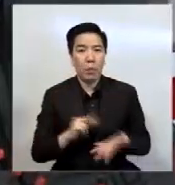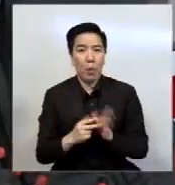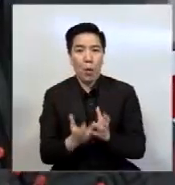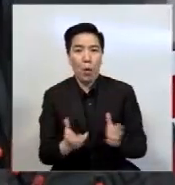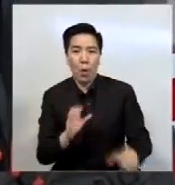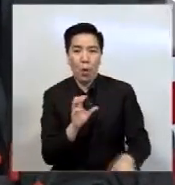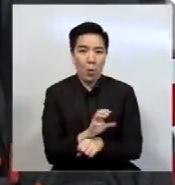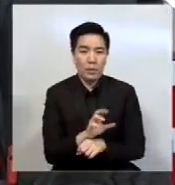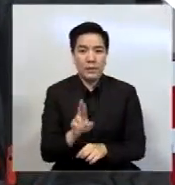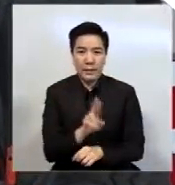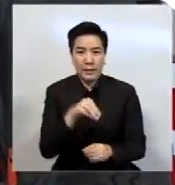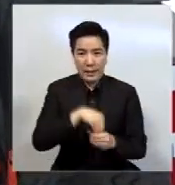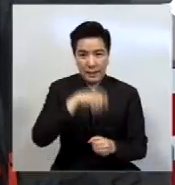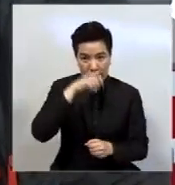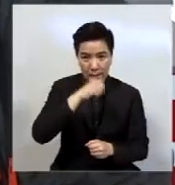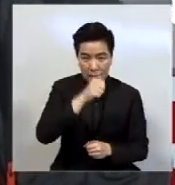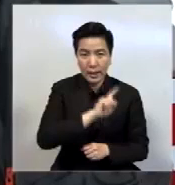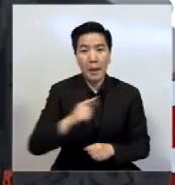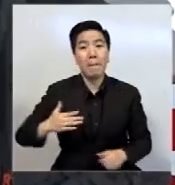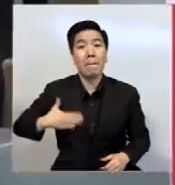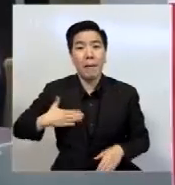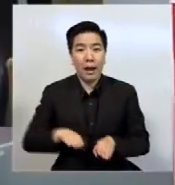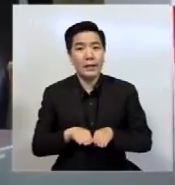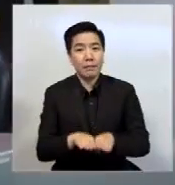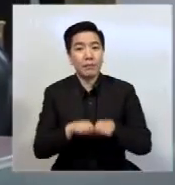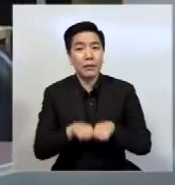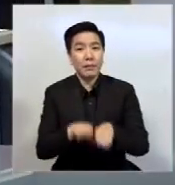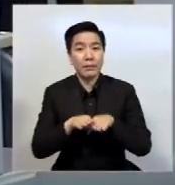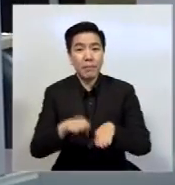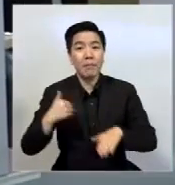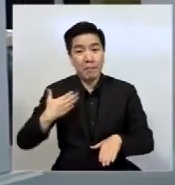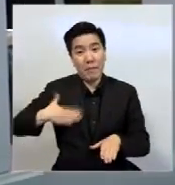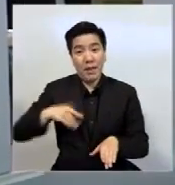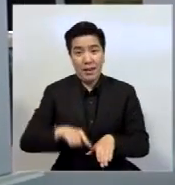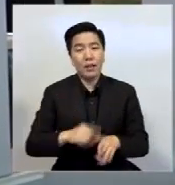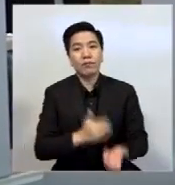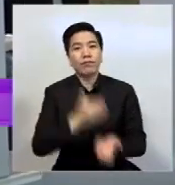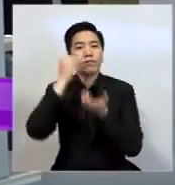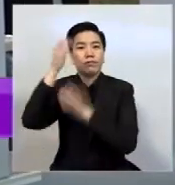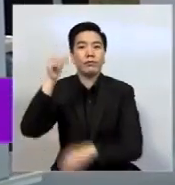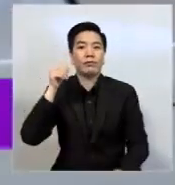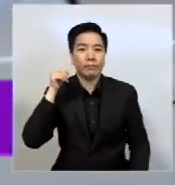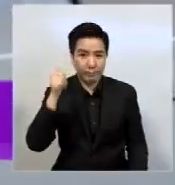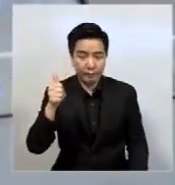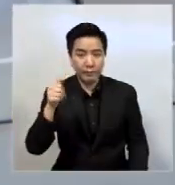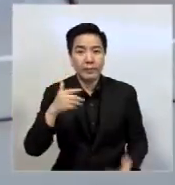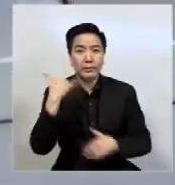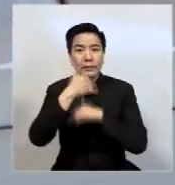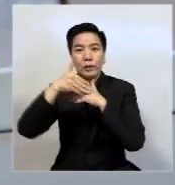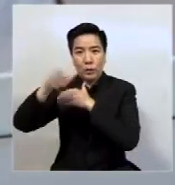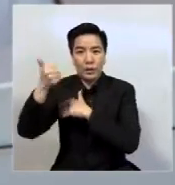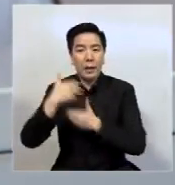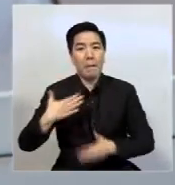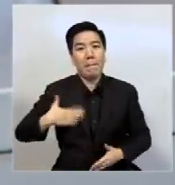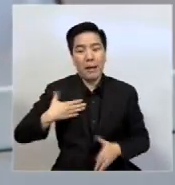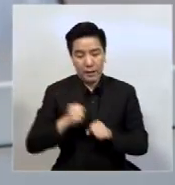คุมที่ต้องใช้ในประเทศ แต่ถ้าเป็นหน้ากากผ้าที่เราเย็บที่เรารณรงค์กันใช้อยู่ทุกวันนี้ส่งไปได้เลยต่างประเทศ หน้ากากผ้